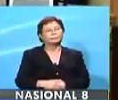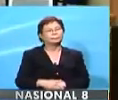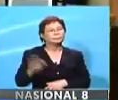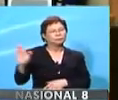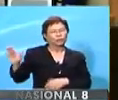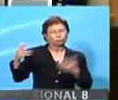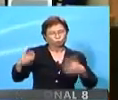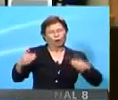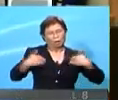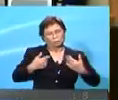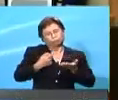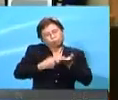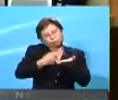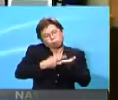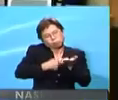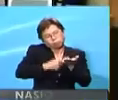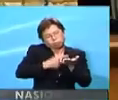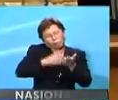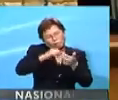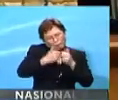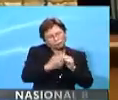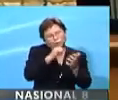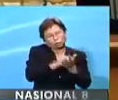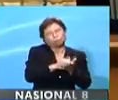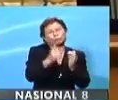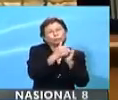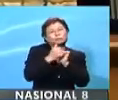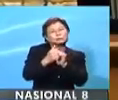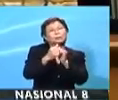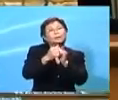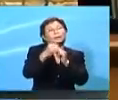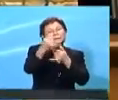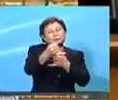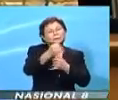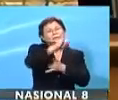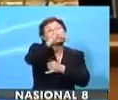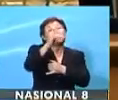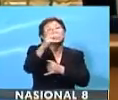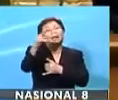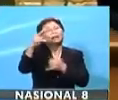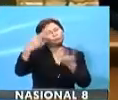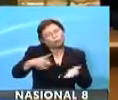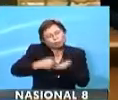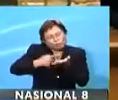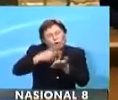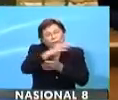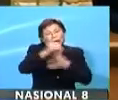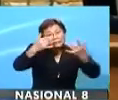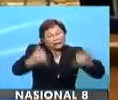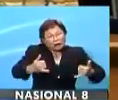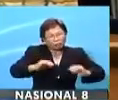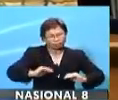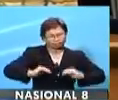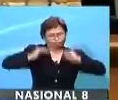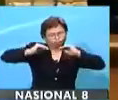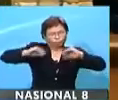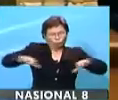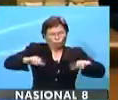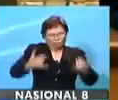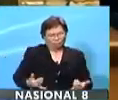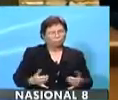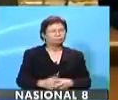Pihaknya telah mengadakan perbincangan mengenai masalah tersebut bersama Jabatan Kerja Raya JKR dan kini dalam peringkat